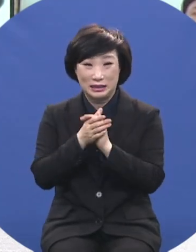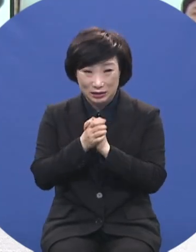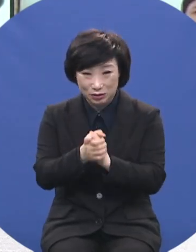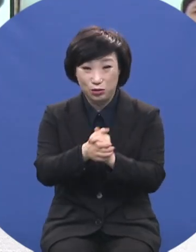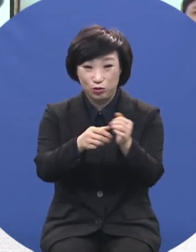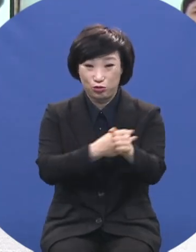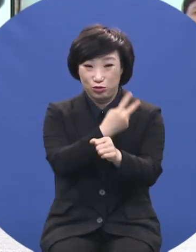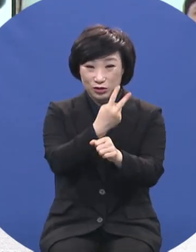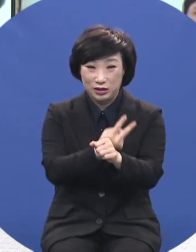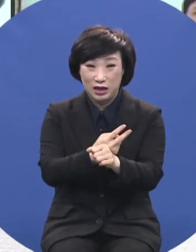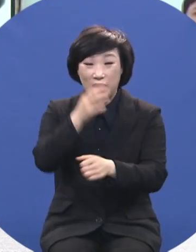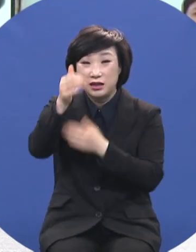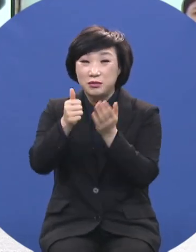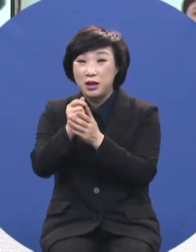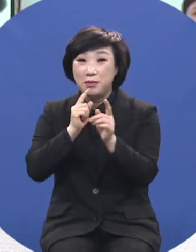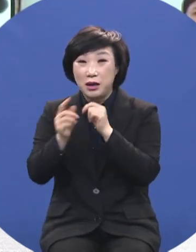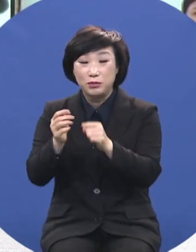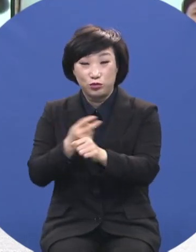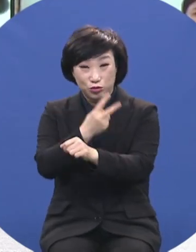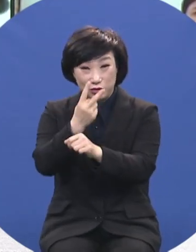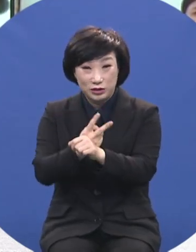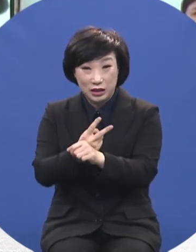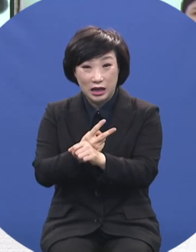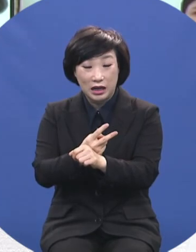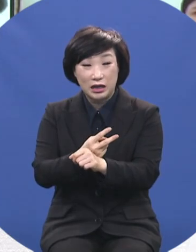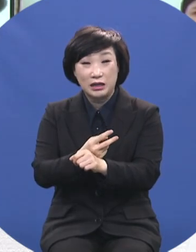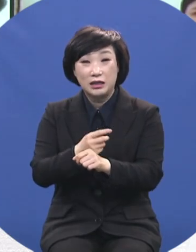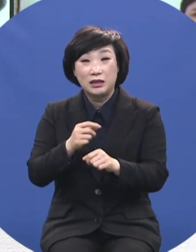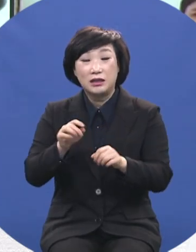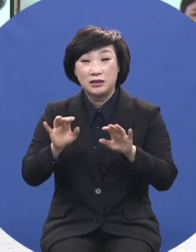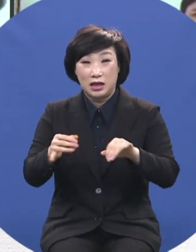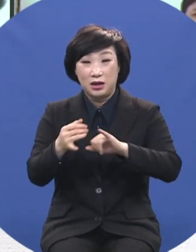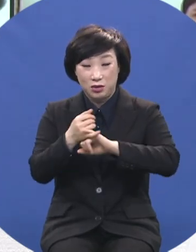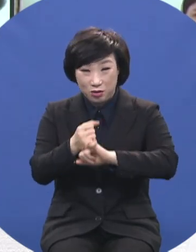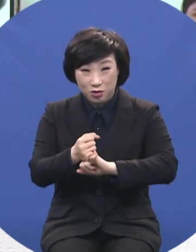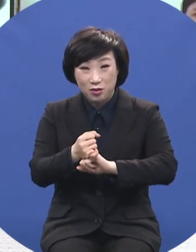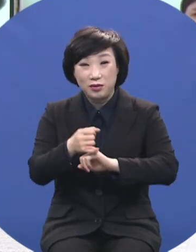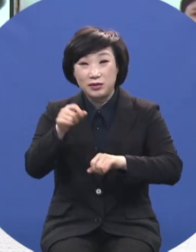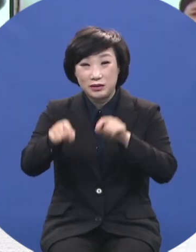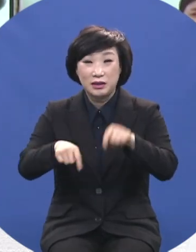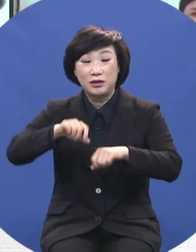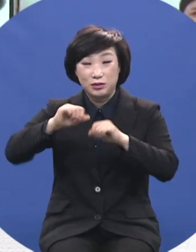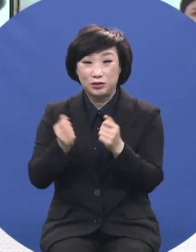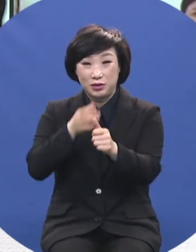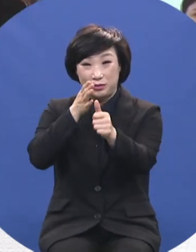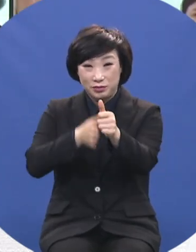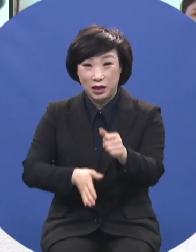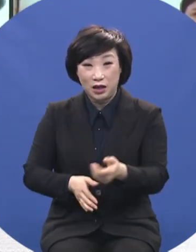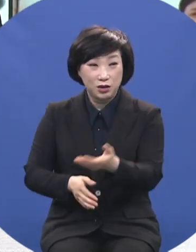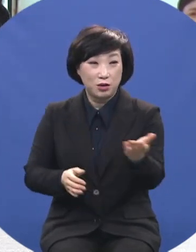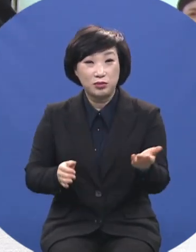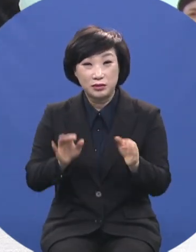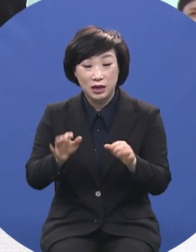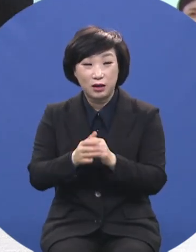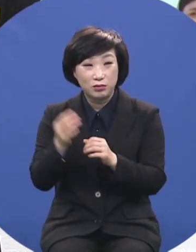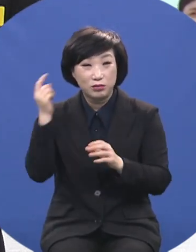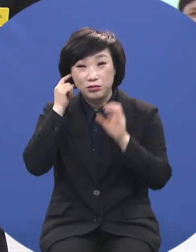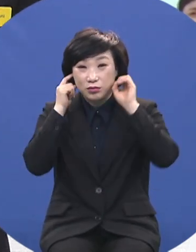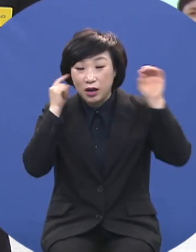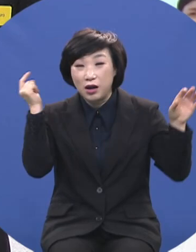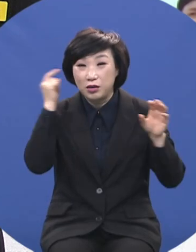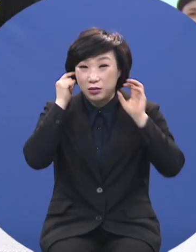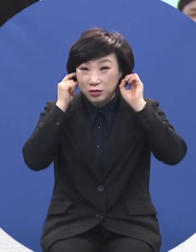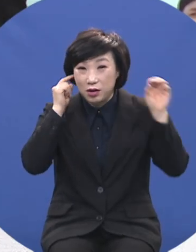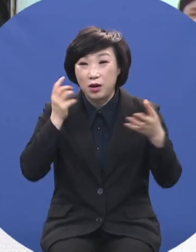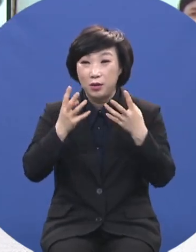2시간, 하나님 말씀 2시간 꼭 실천하세요. 예, 귀 넘어서 안 듣는 사람